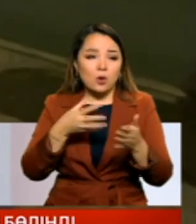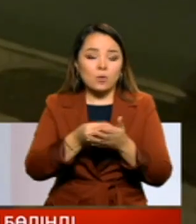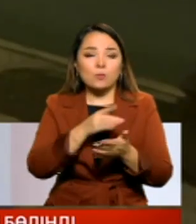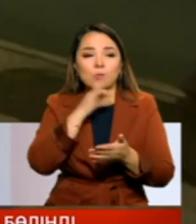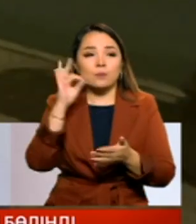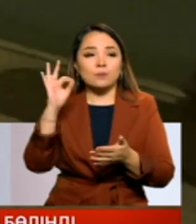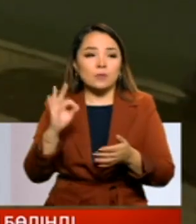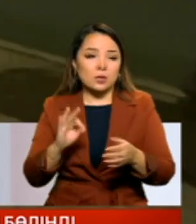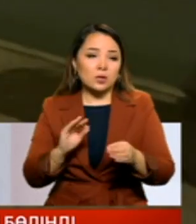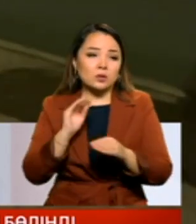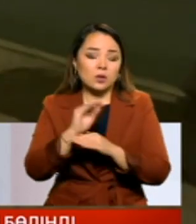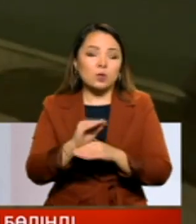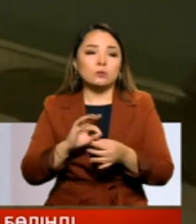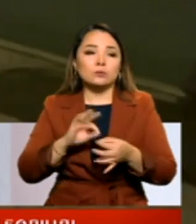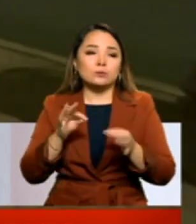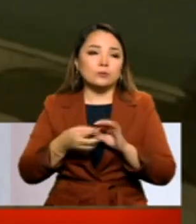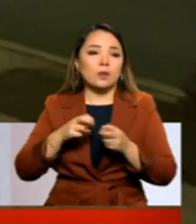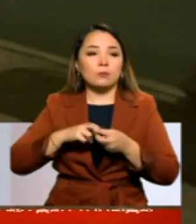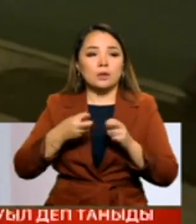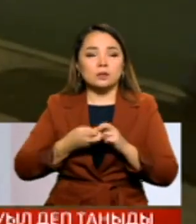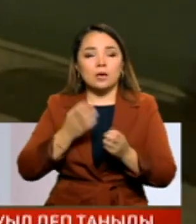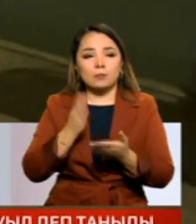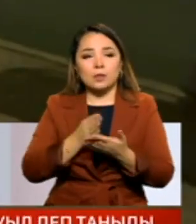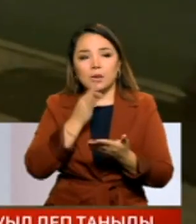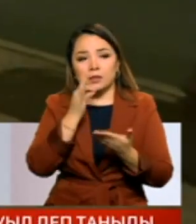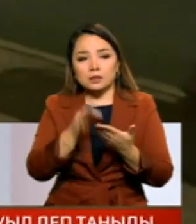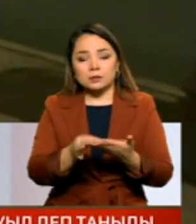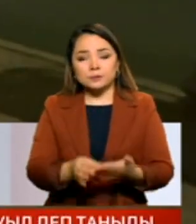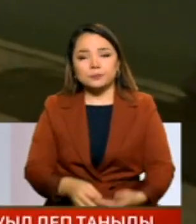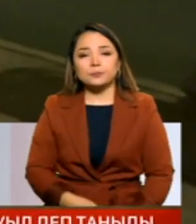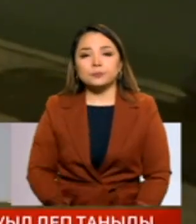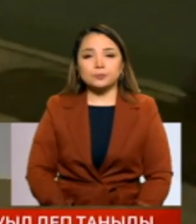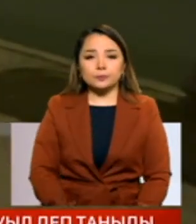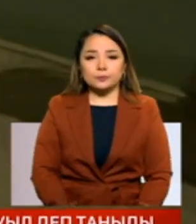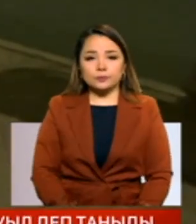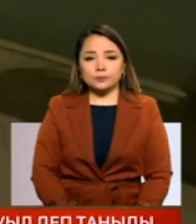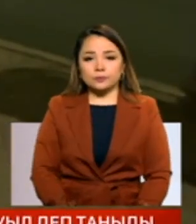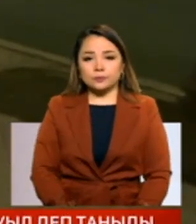көп кәсіпкер үшін қиынға соғып тұр. Жалғас Сәдібекұлы, АҚШ, Вашингтон.